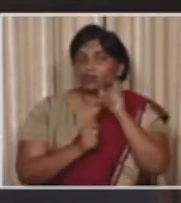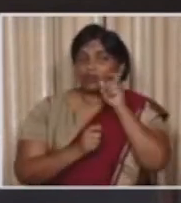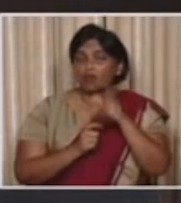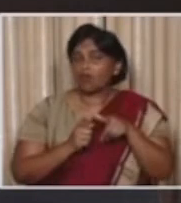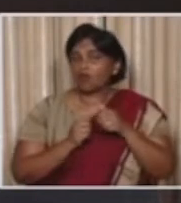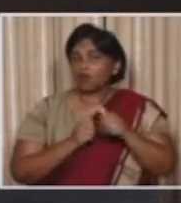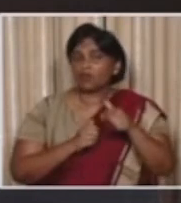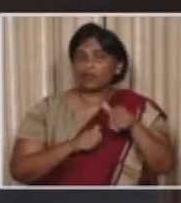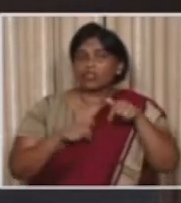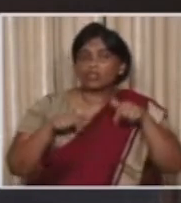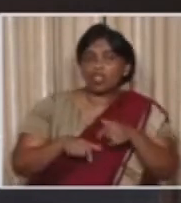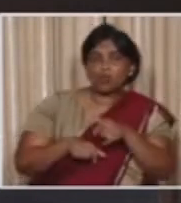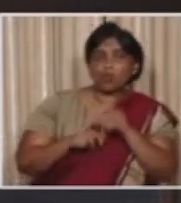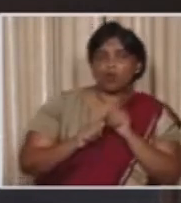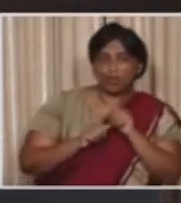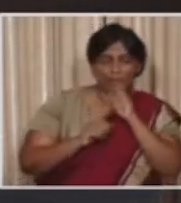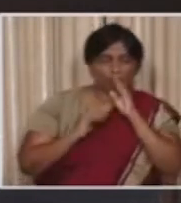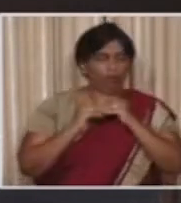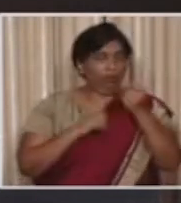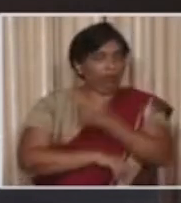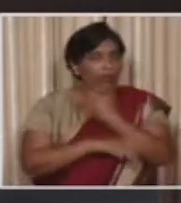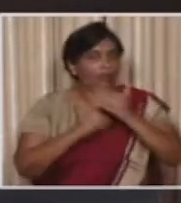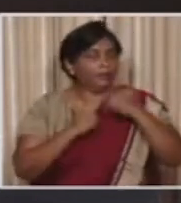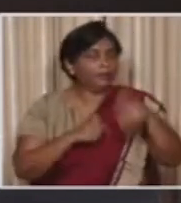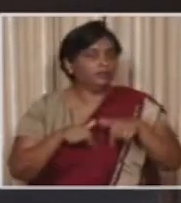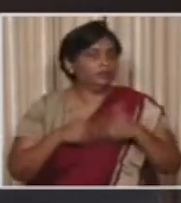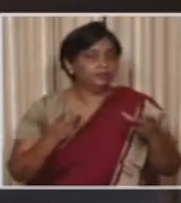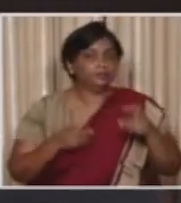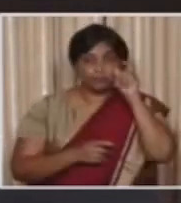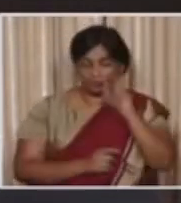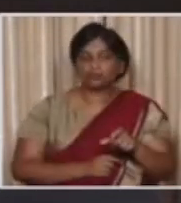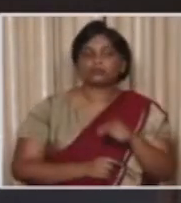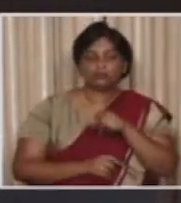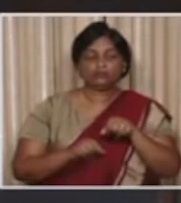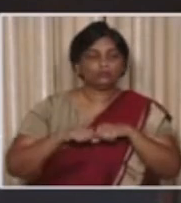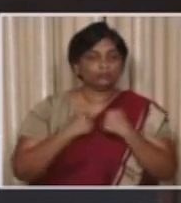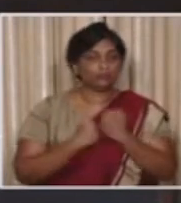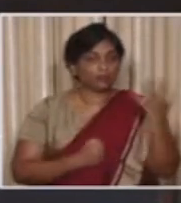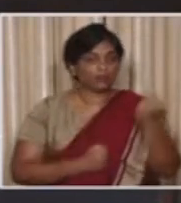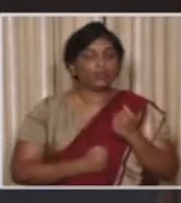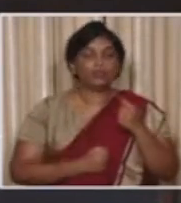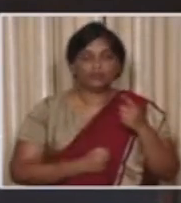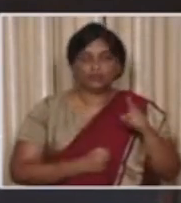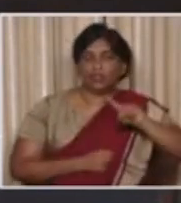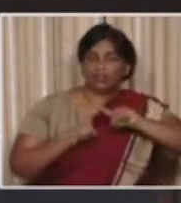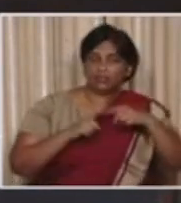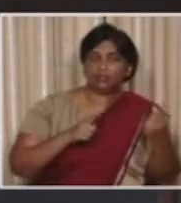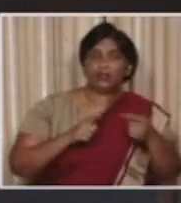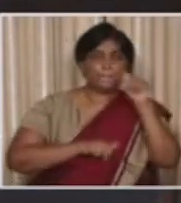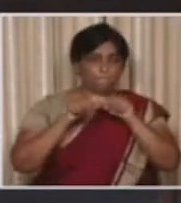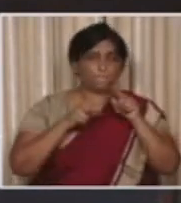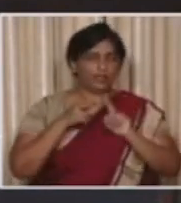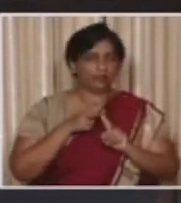මොකද්ද ඒ කට්ටියගේ දැන් තත්ත්වය මේකේ පසු විපරමක් කරන්නට. ඒ වගේම ඒ සමාගමෙන් ගත්ත රටොක්සිමාබ් කියන අනිත්